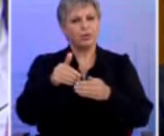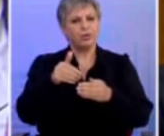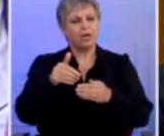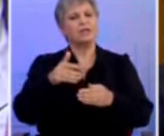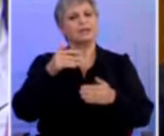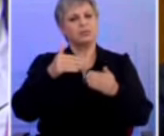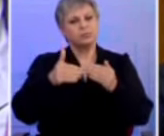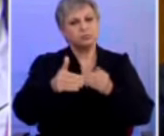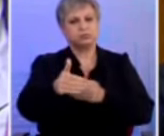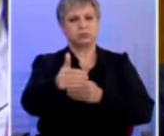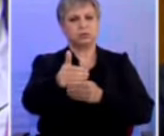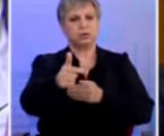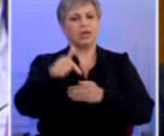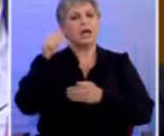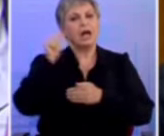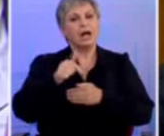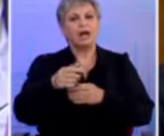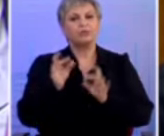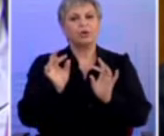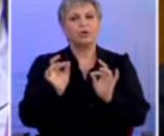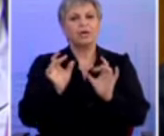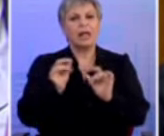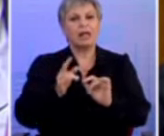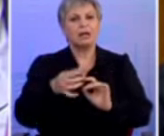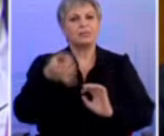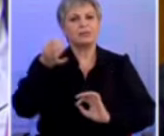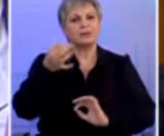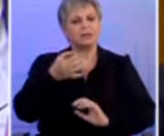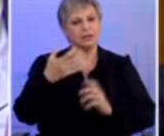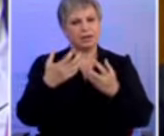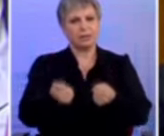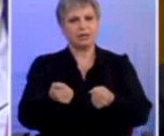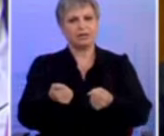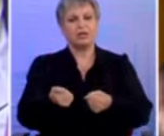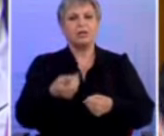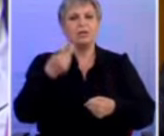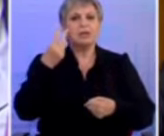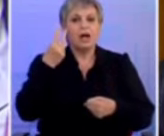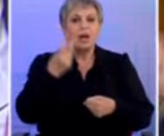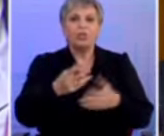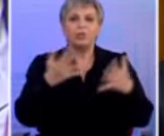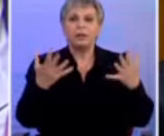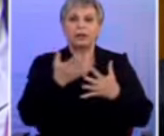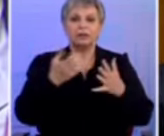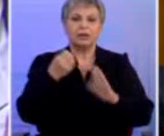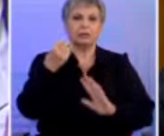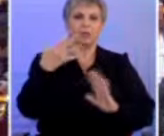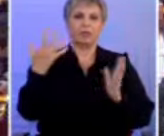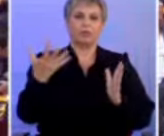και στο μακροπρόθεσμο διάστημα και είναι πάρα πολύ σημαντικό για να βγούμε επιτέλους, να δούμε φως στο τέλος του τούνελ.